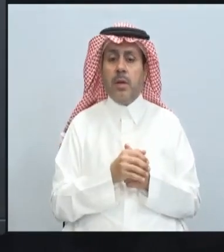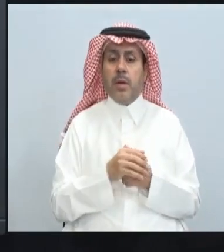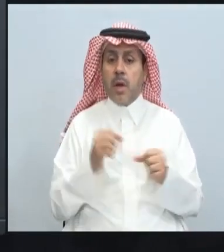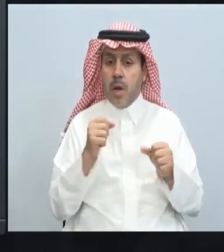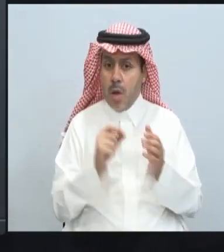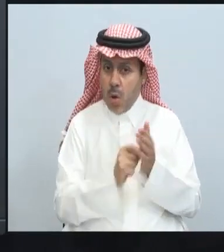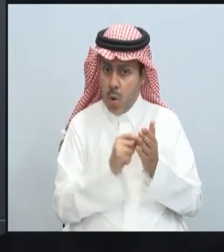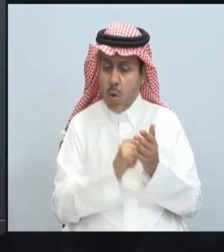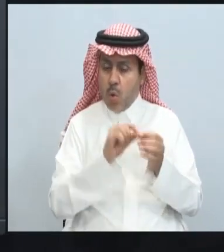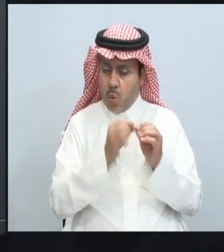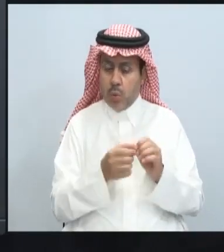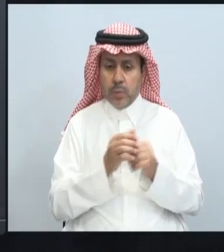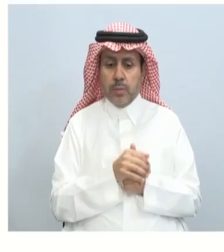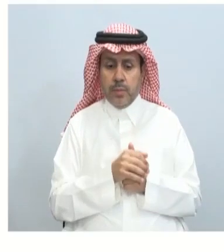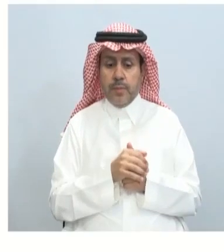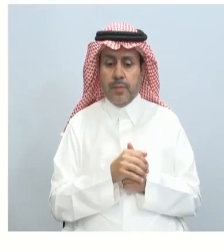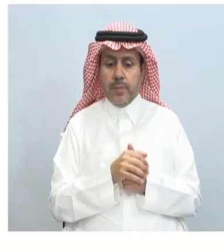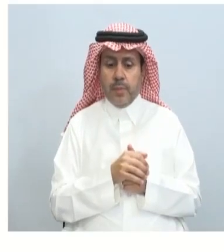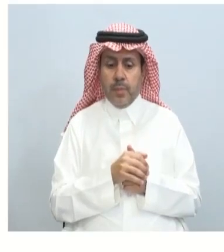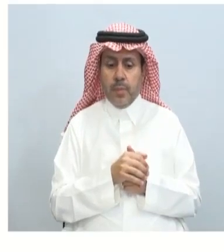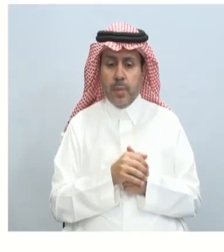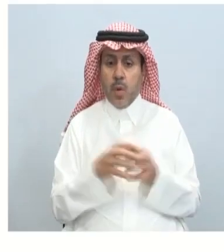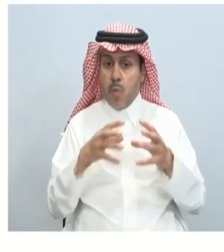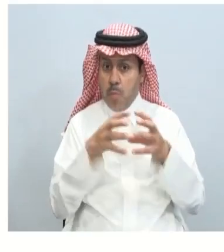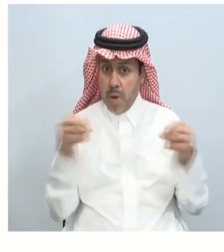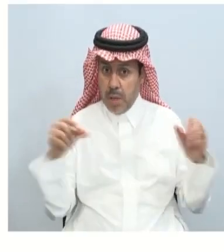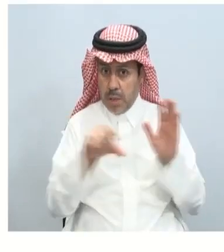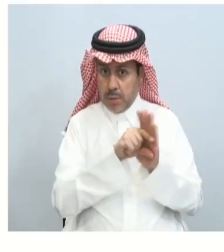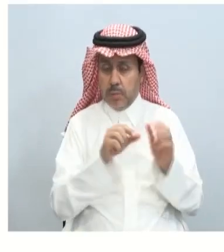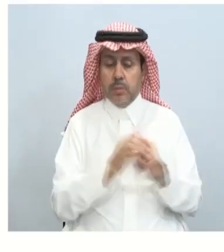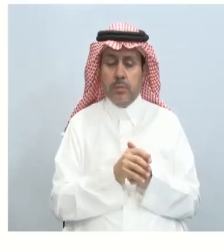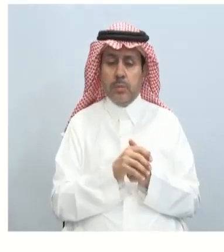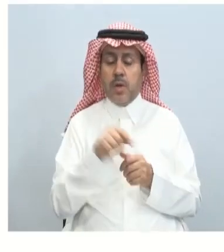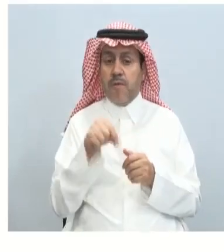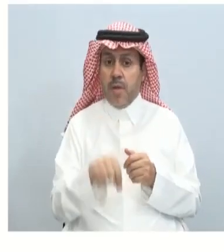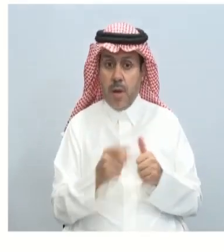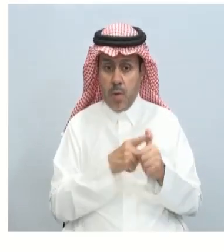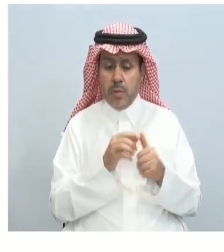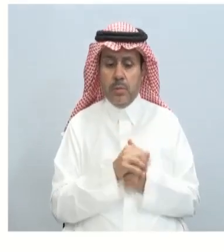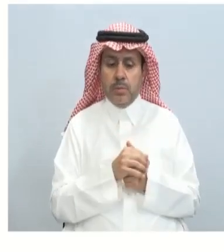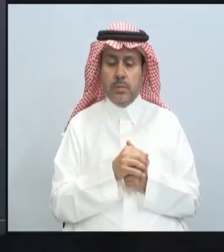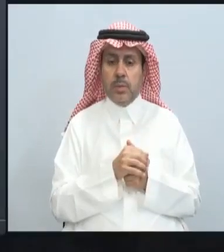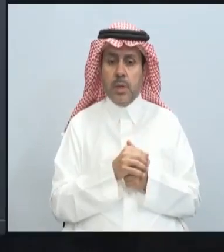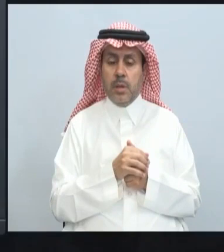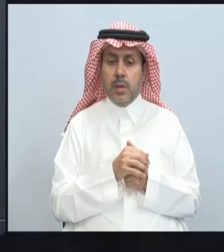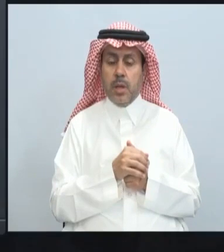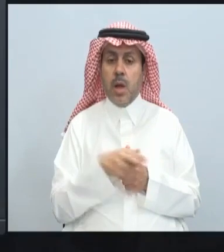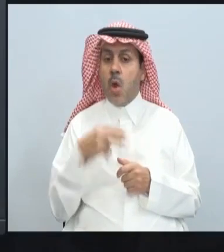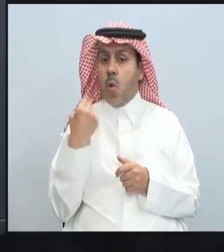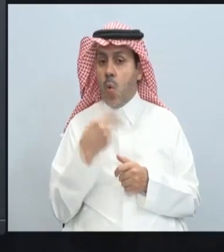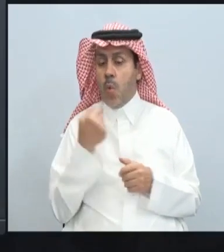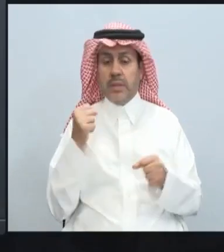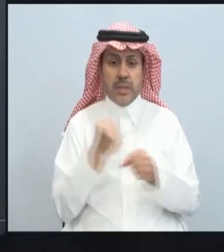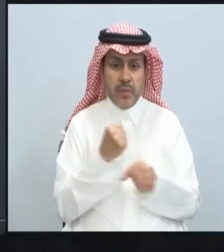العقود التي تبرمها والمعنى ان ان هنا في هذه الحاله الاولى ان الدوله تصرفت